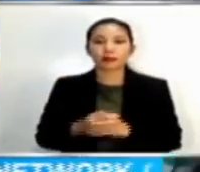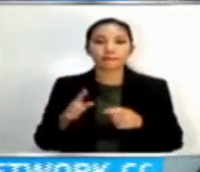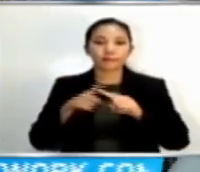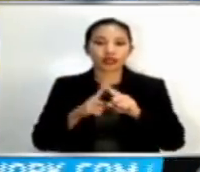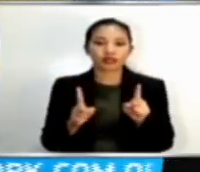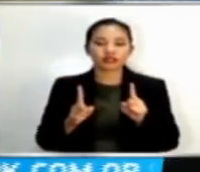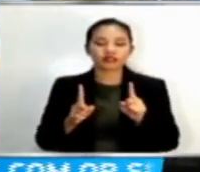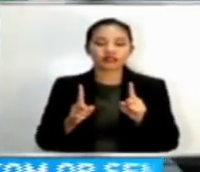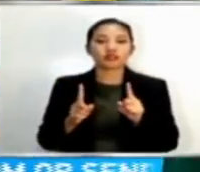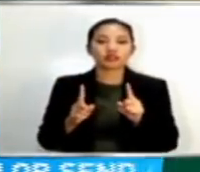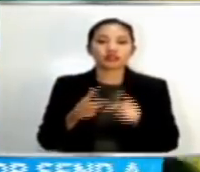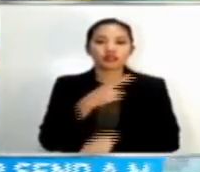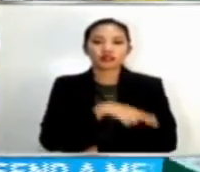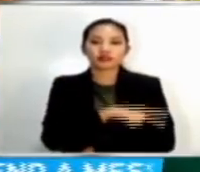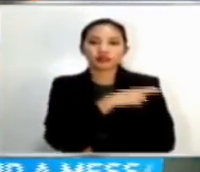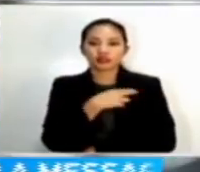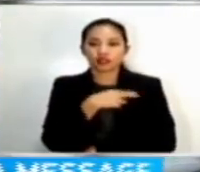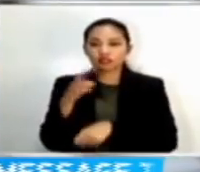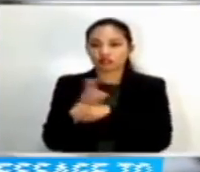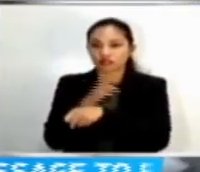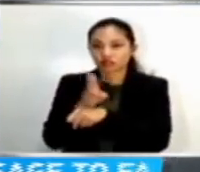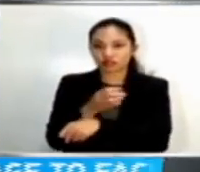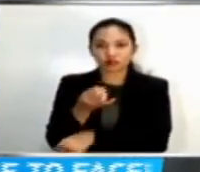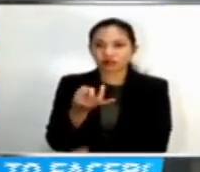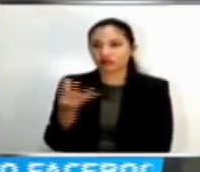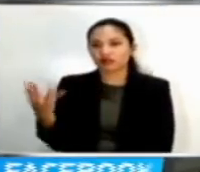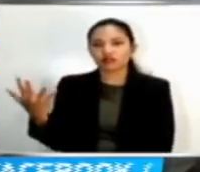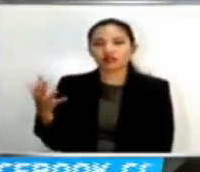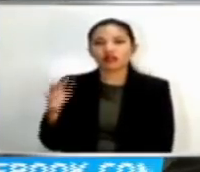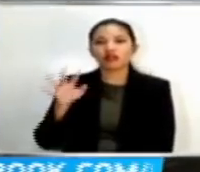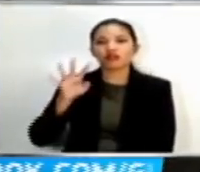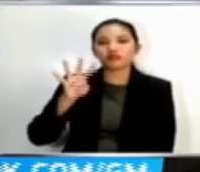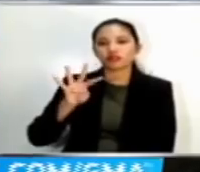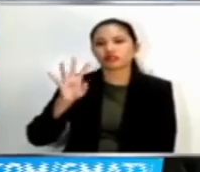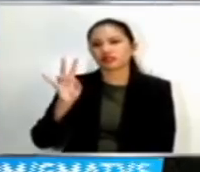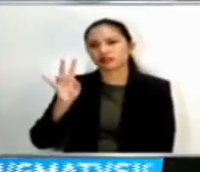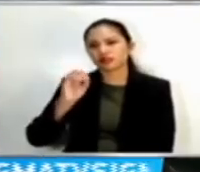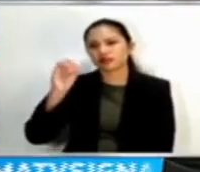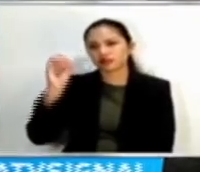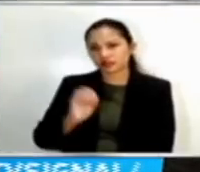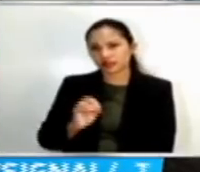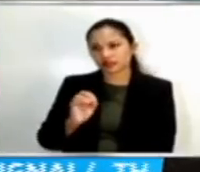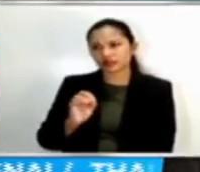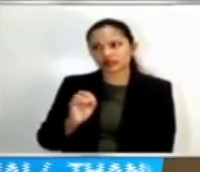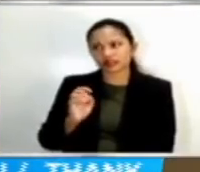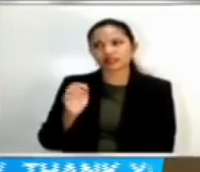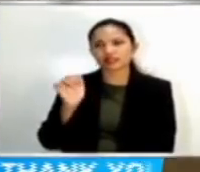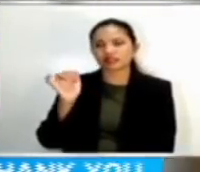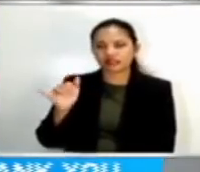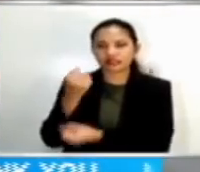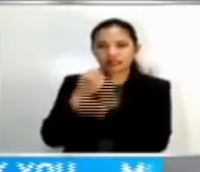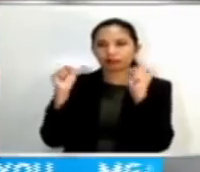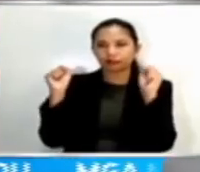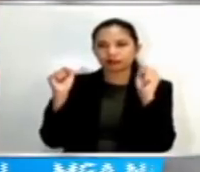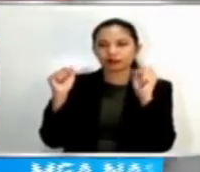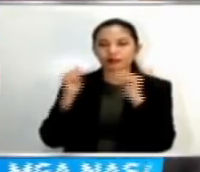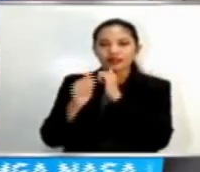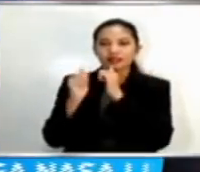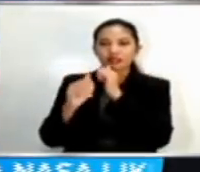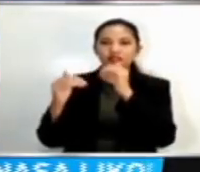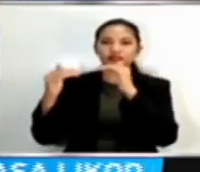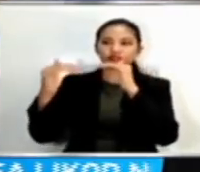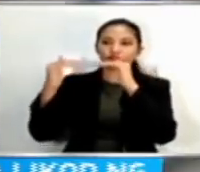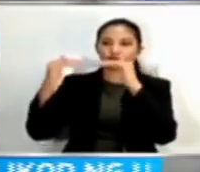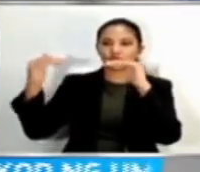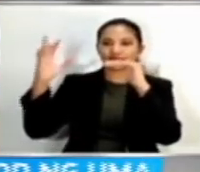utilization, nasa 47%. So actually, nasa safe level na siya sa NCR. Ibig sabihin, below 60%, safe na.